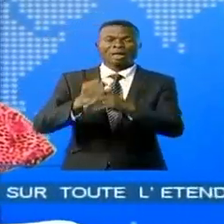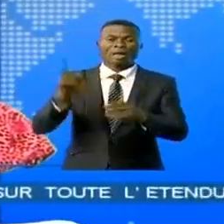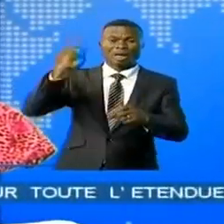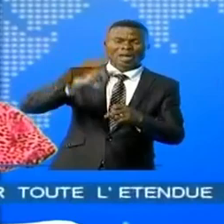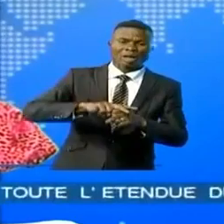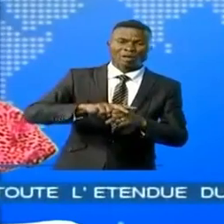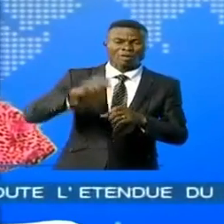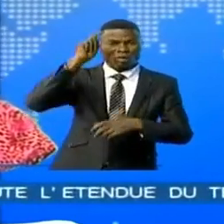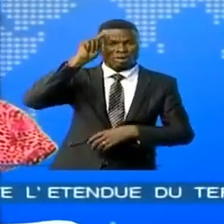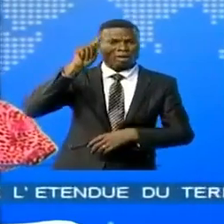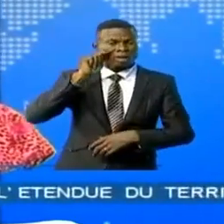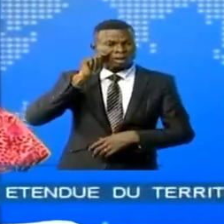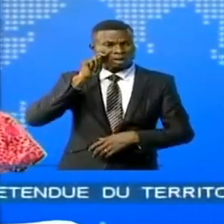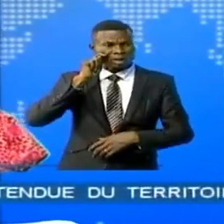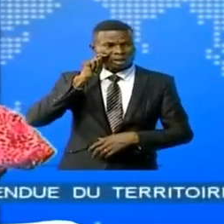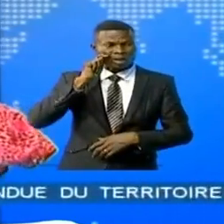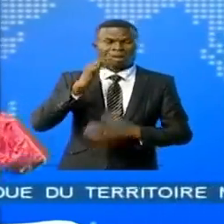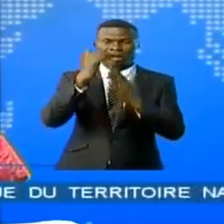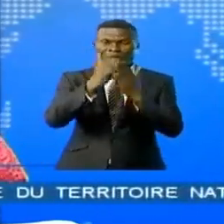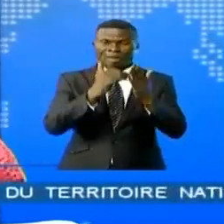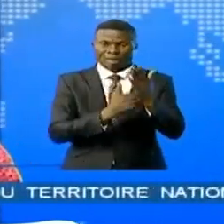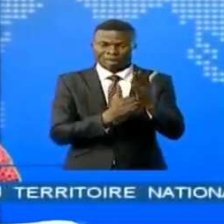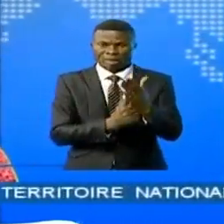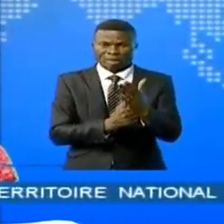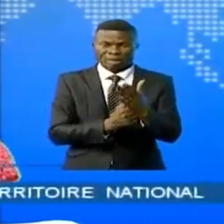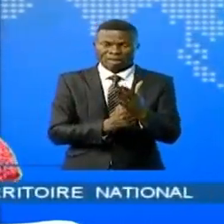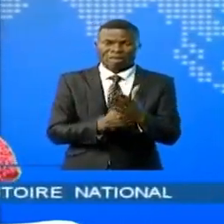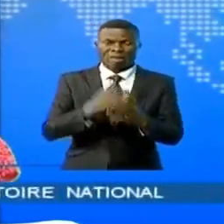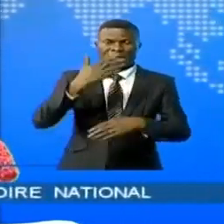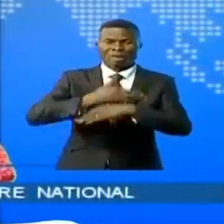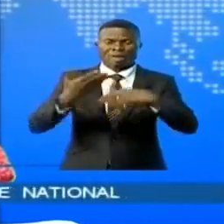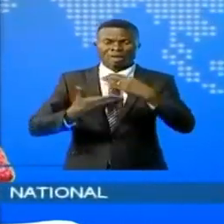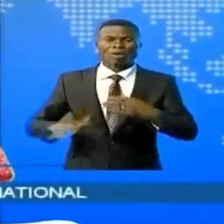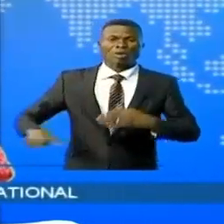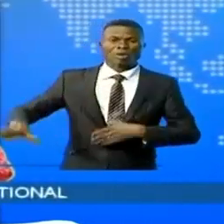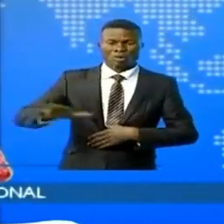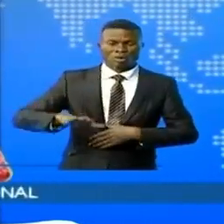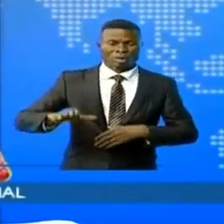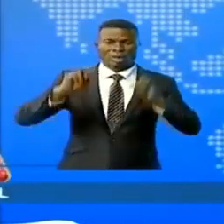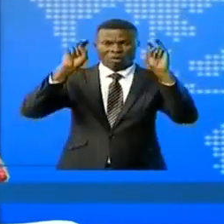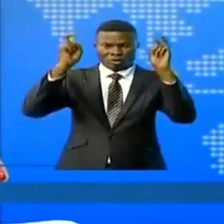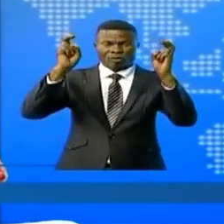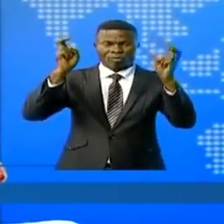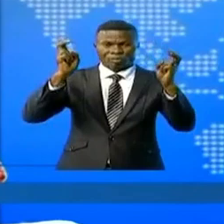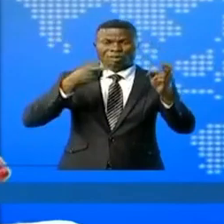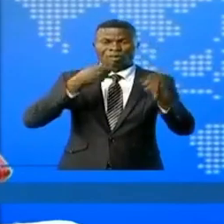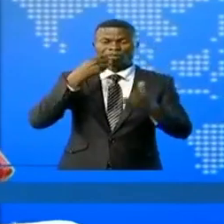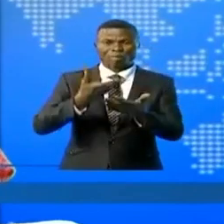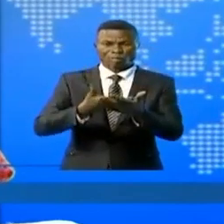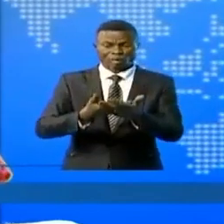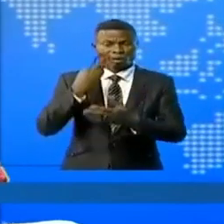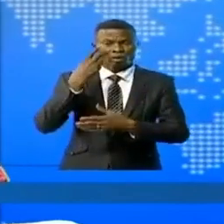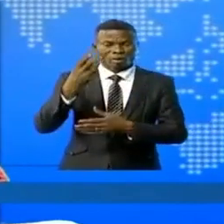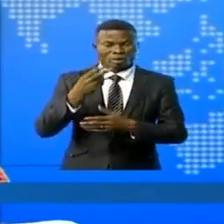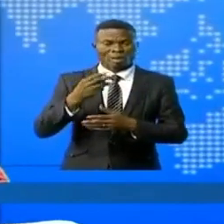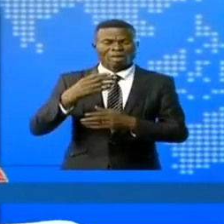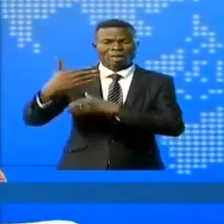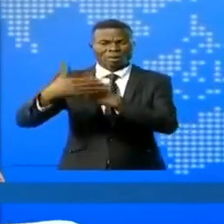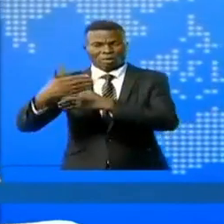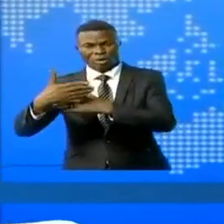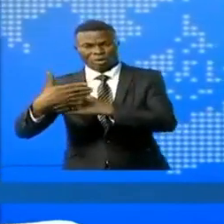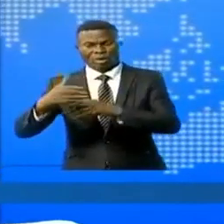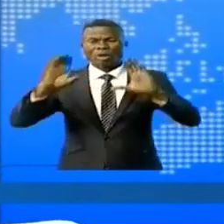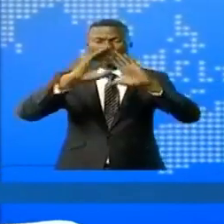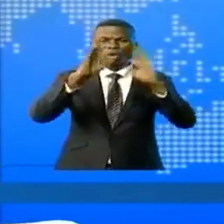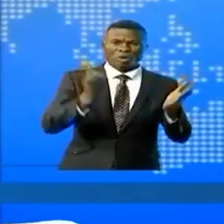sur le genre l'identité et la construction de la nation parmi les sujets abordés figurent le rapprochement entre les